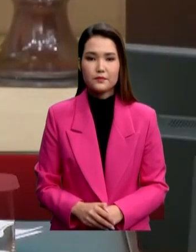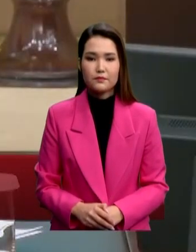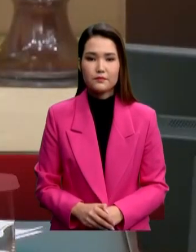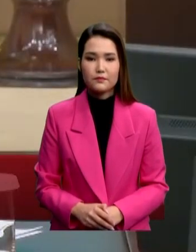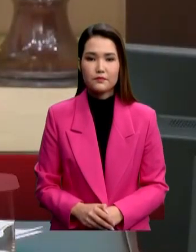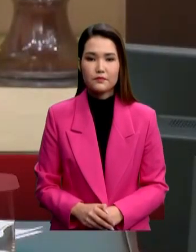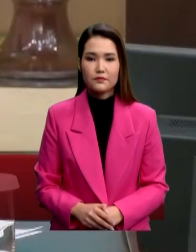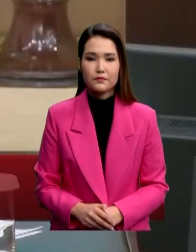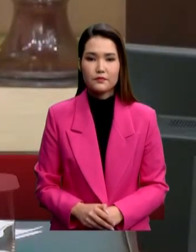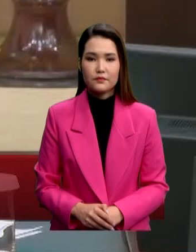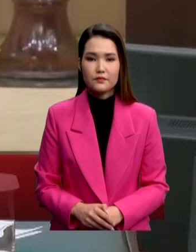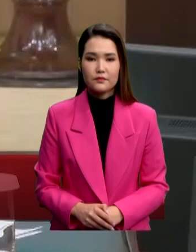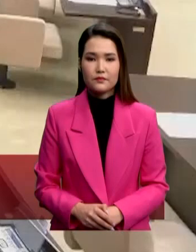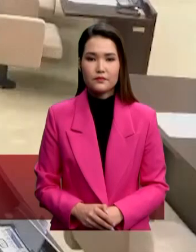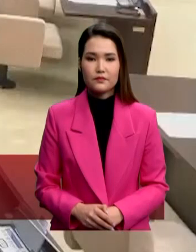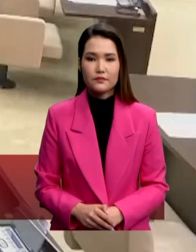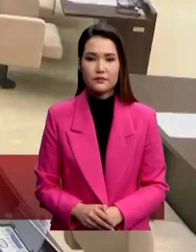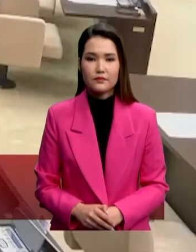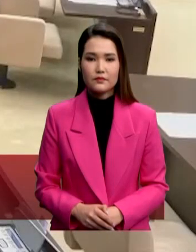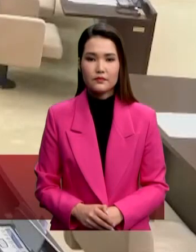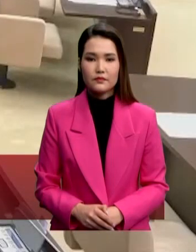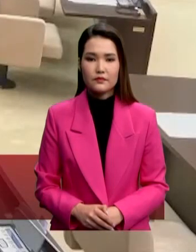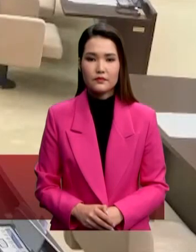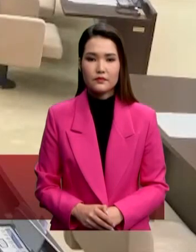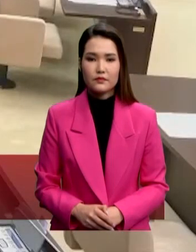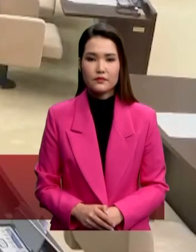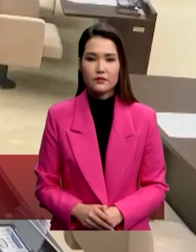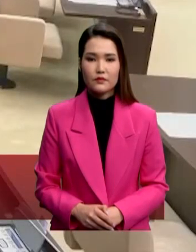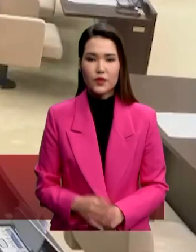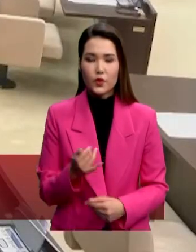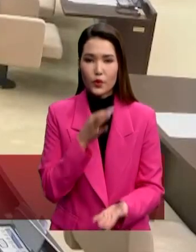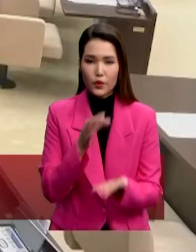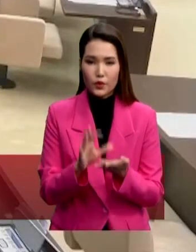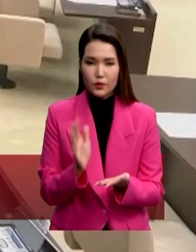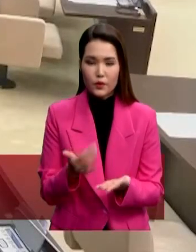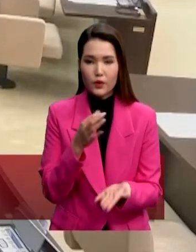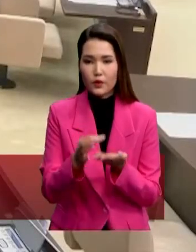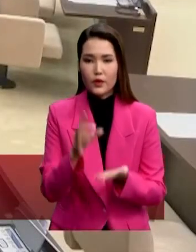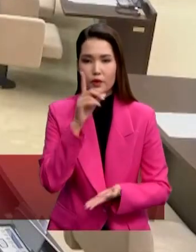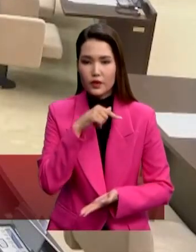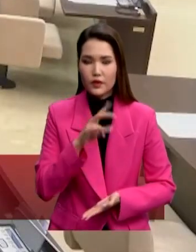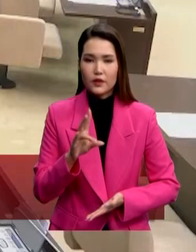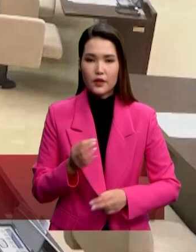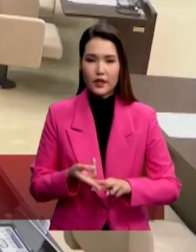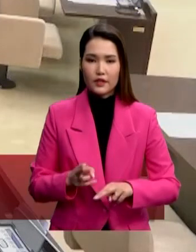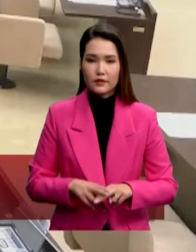Жоқ. Сіз жауап бере аласыз ба? Қазір жауап бермеймін, бірақ біз